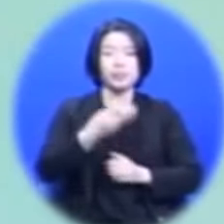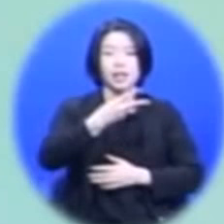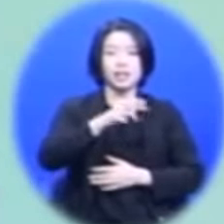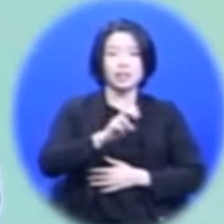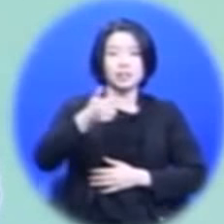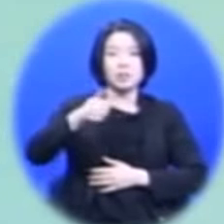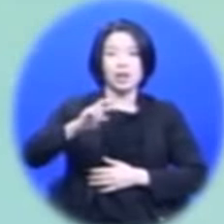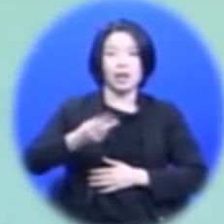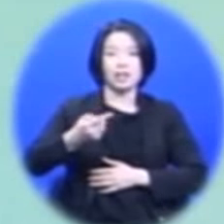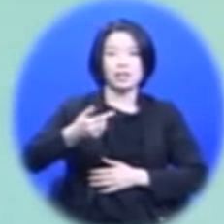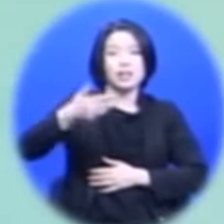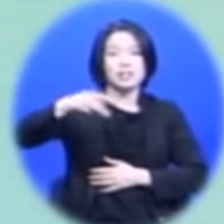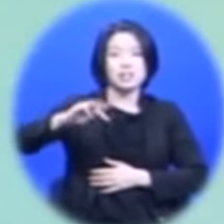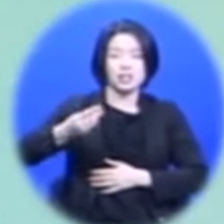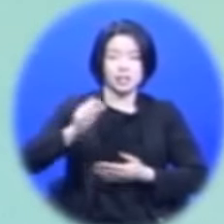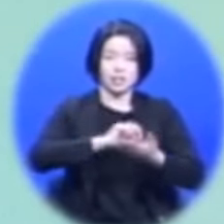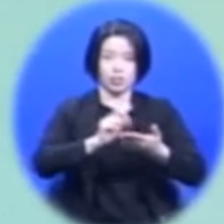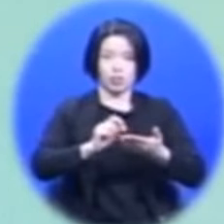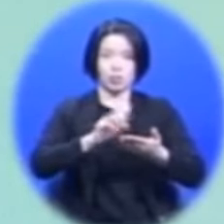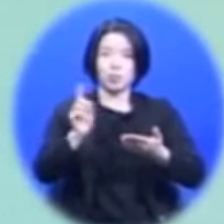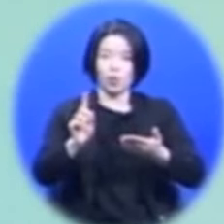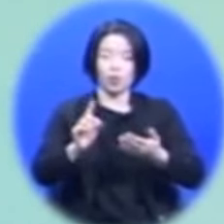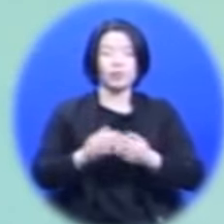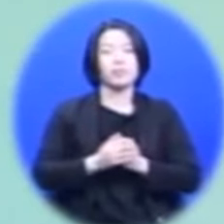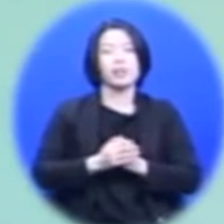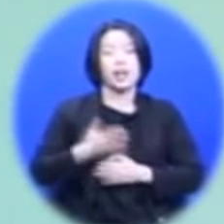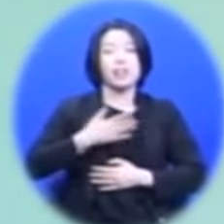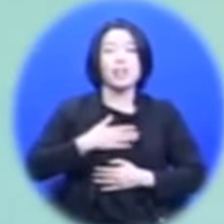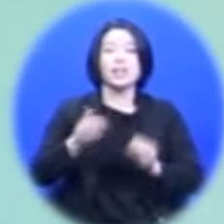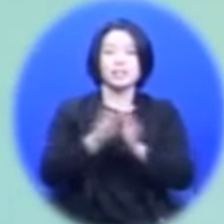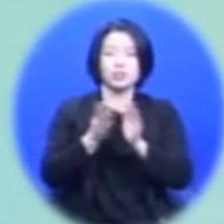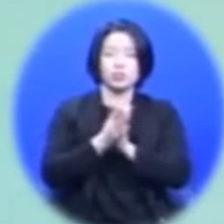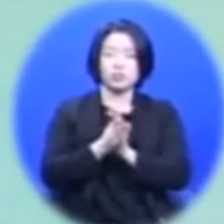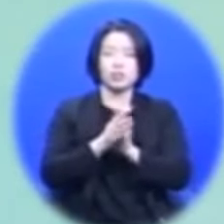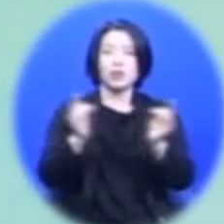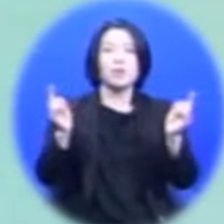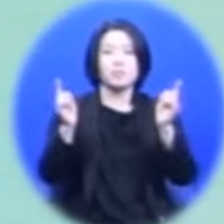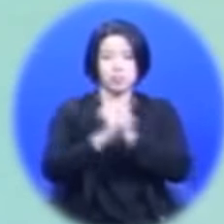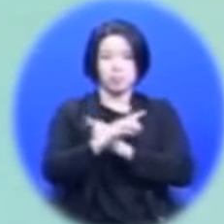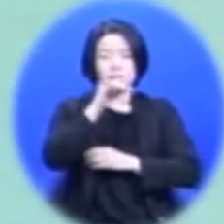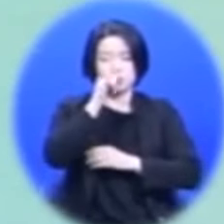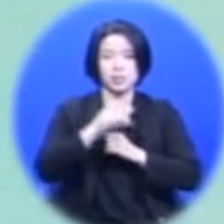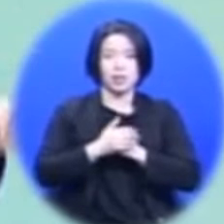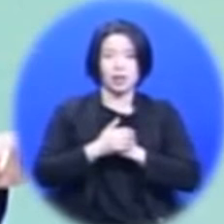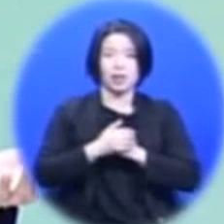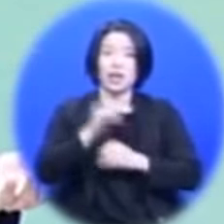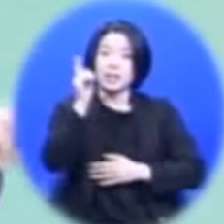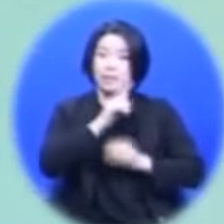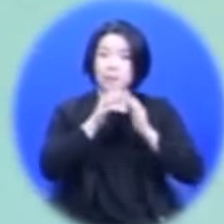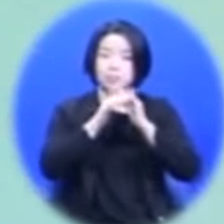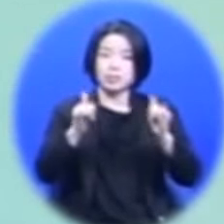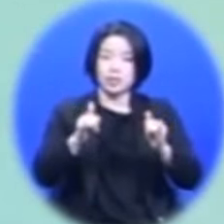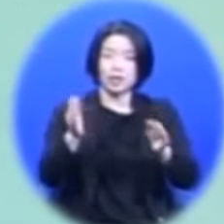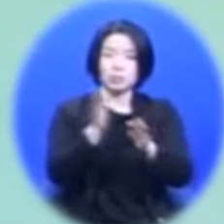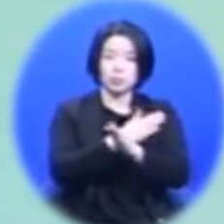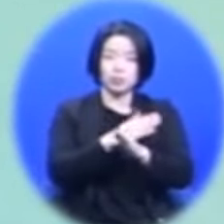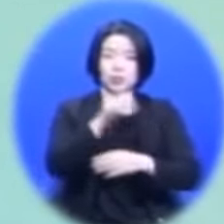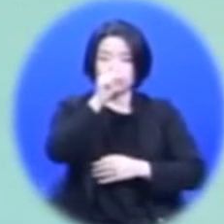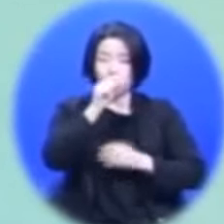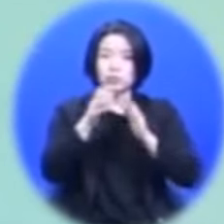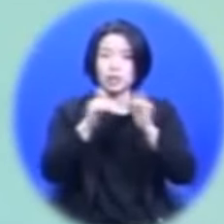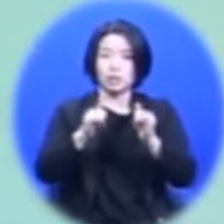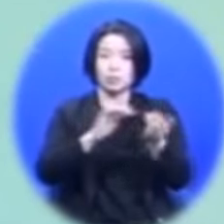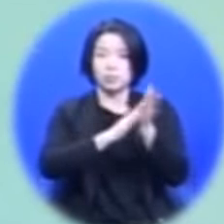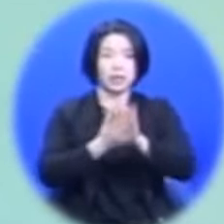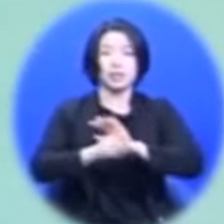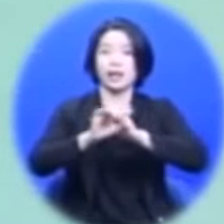한셀이 거기에 썼어요. 내 친구는 변화되었습니다. 나쁜 사람에서 좋은 사람으로 변화된 게